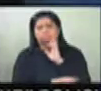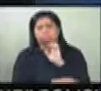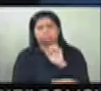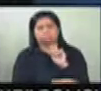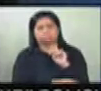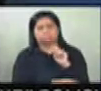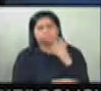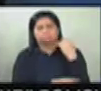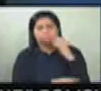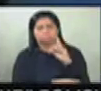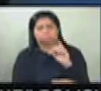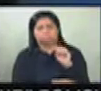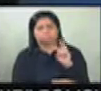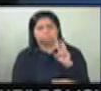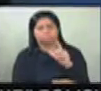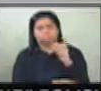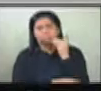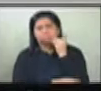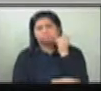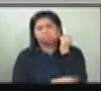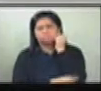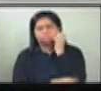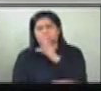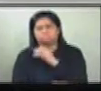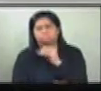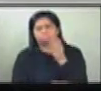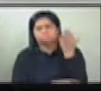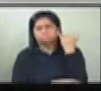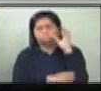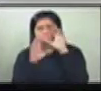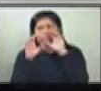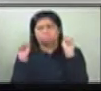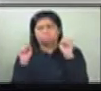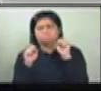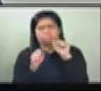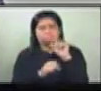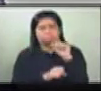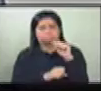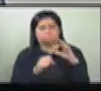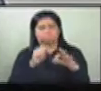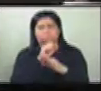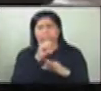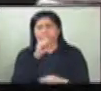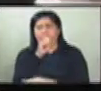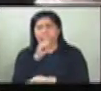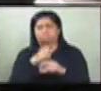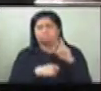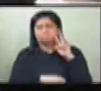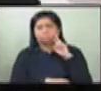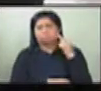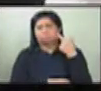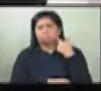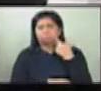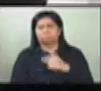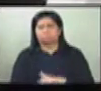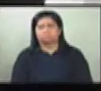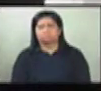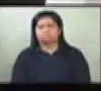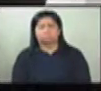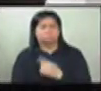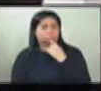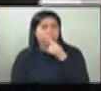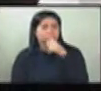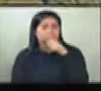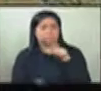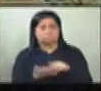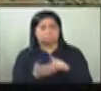dating kalihim ng DSWD na si Dinky Suliman, at dating presidente ng Ayala Foundation na si Vicky Garci-Torena. Ayon sa